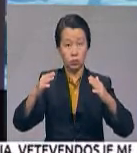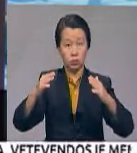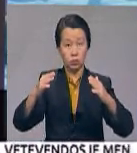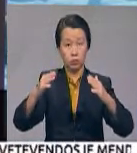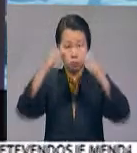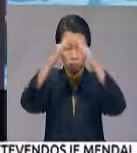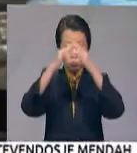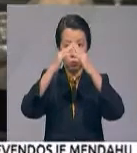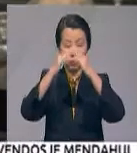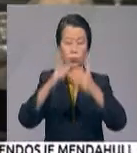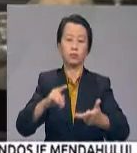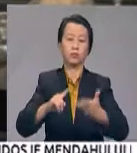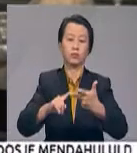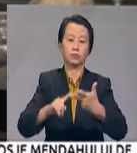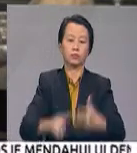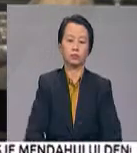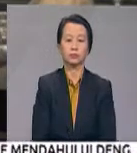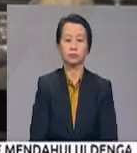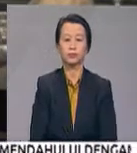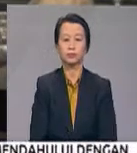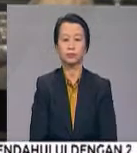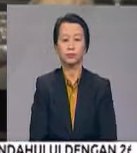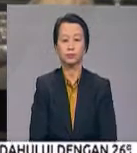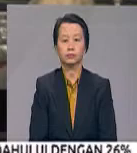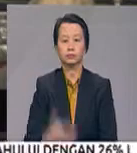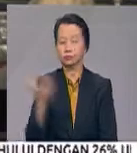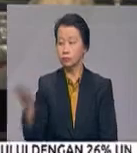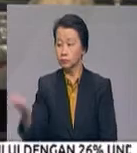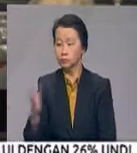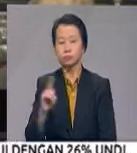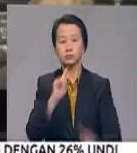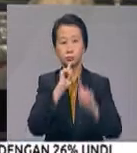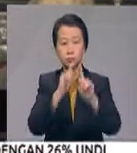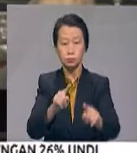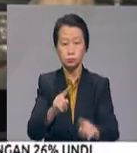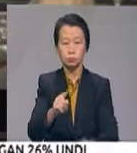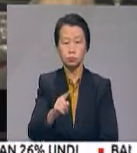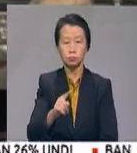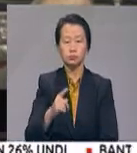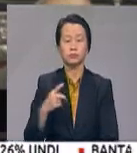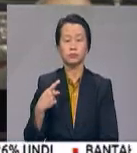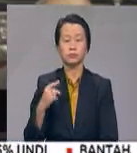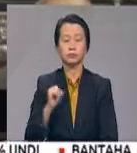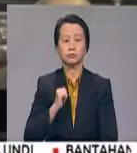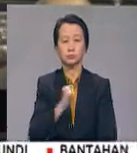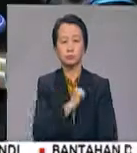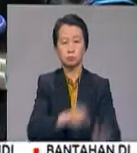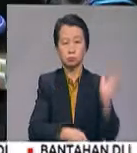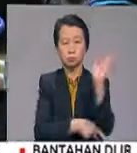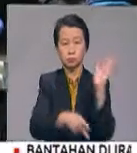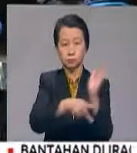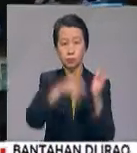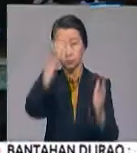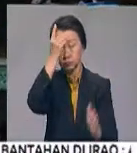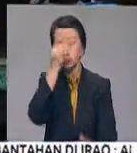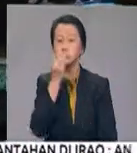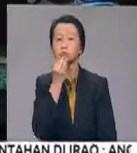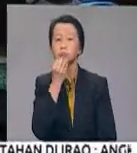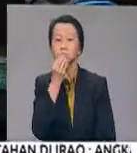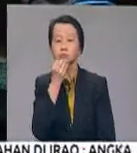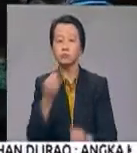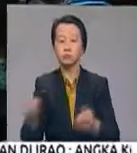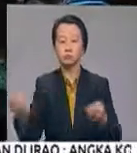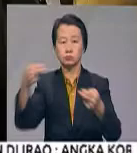kepala mereka beliau menjawab pertanyaan ahli parlimen port dickon Datuk Seri Anwar Ibrahim berhubung